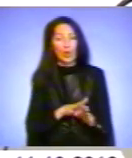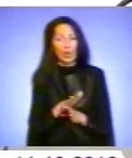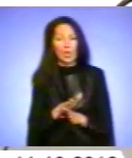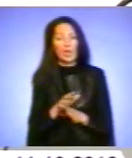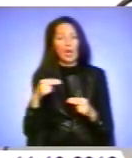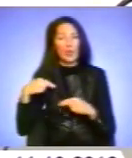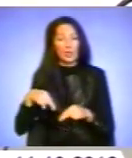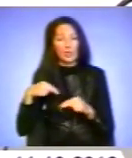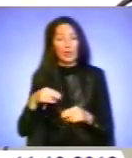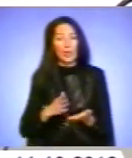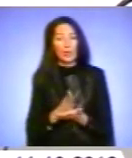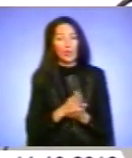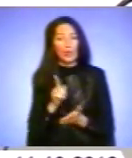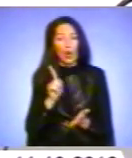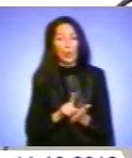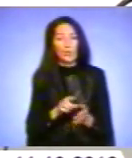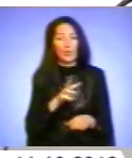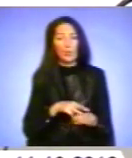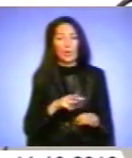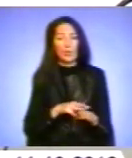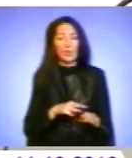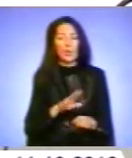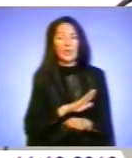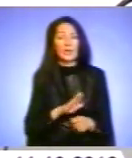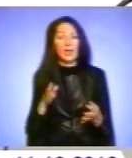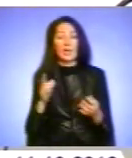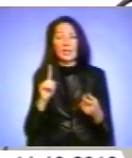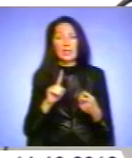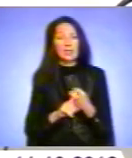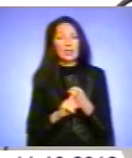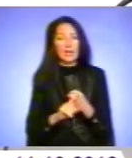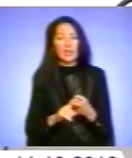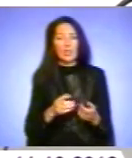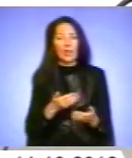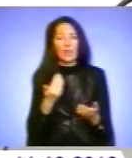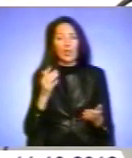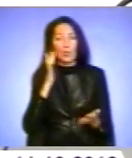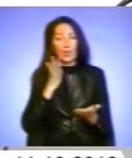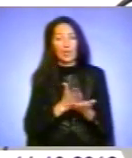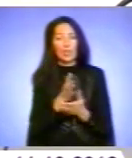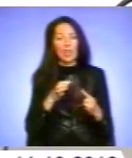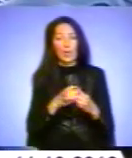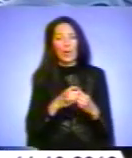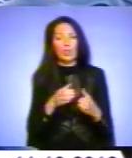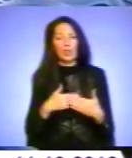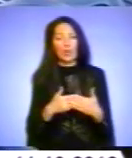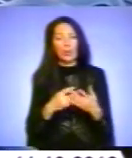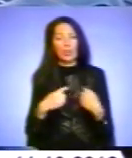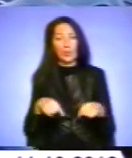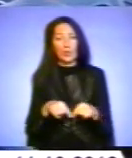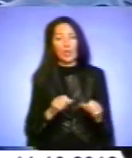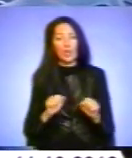службових обов'язків міліція абсолютно незалежна від політичних партій та громадських об'єднань. Керівники